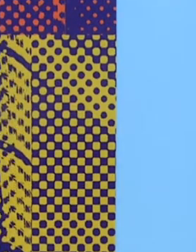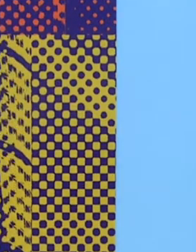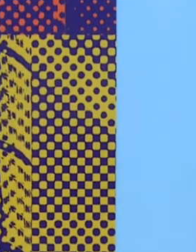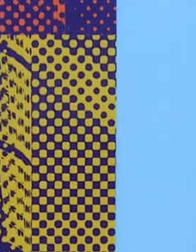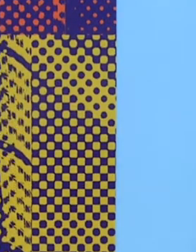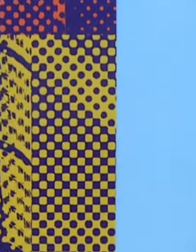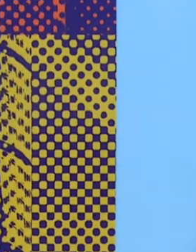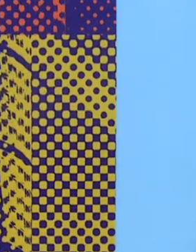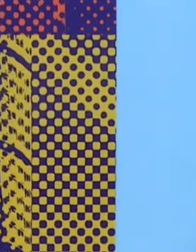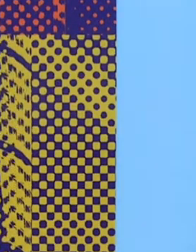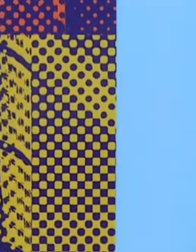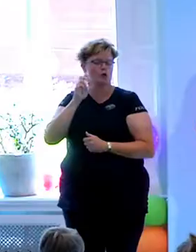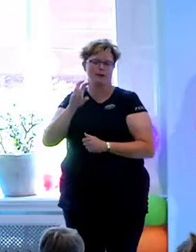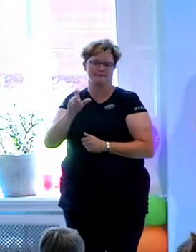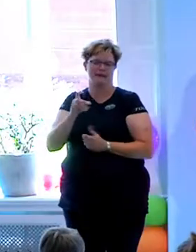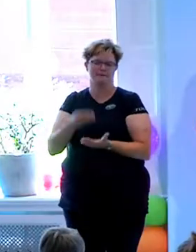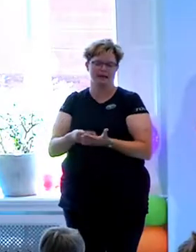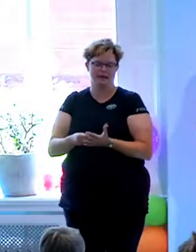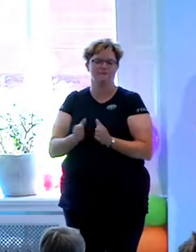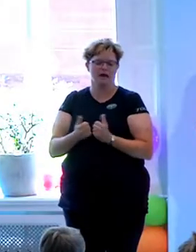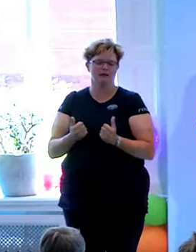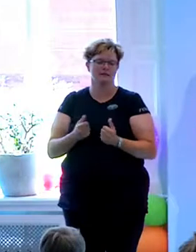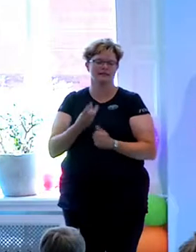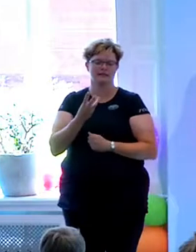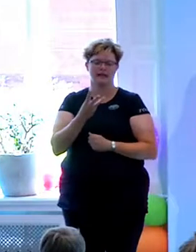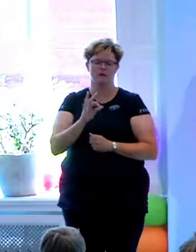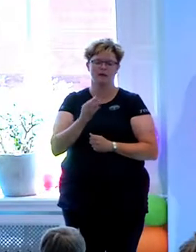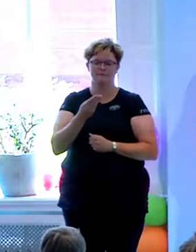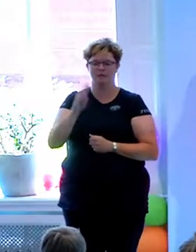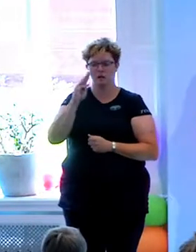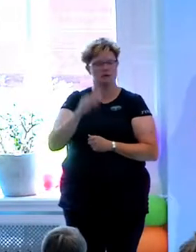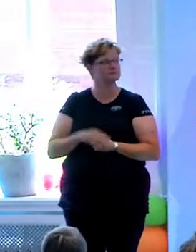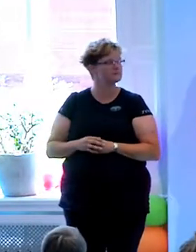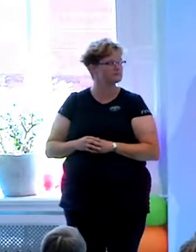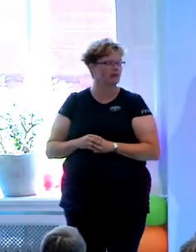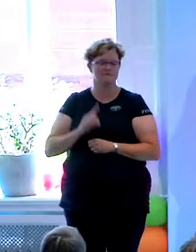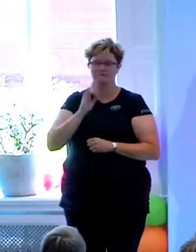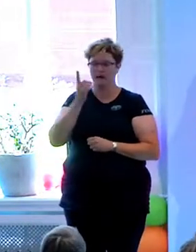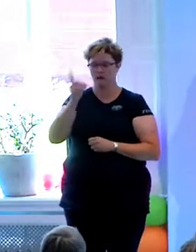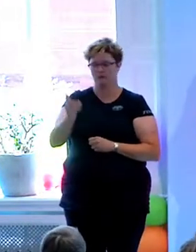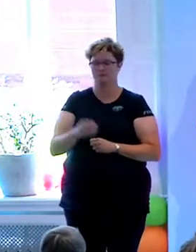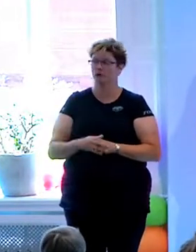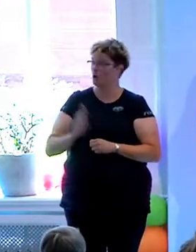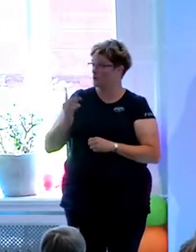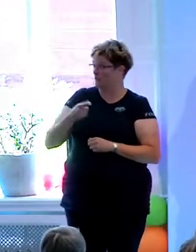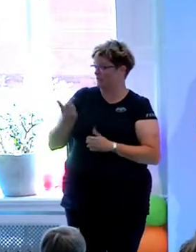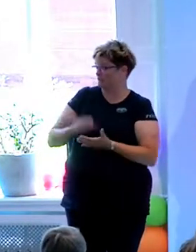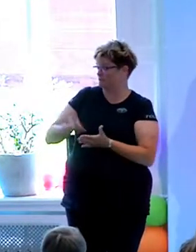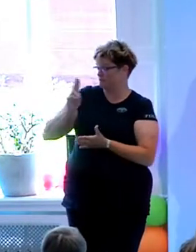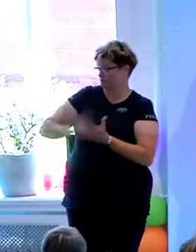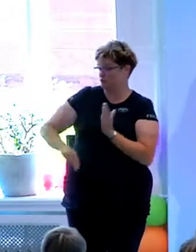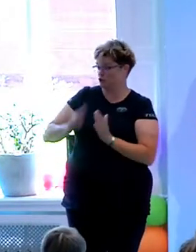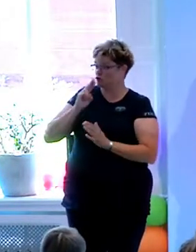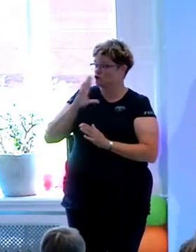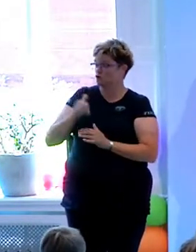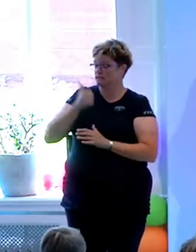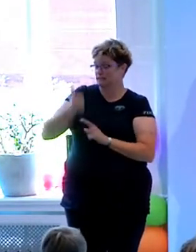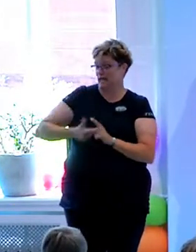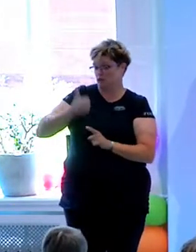öronmärkt pengarna på det sättet. Men 300 miljoner då totalt. Ja, intressant. Per år. Nu tecknade ni ett nytt 6-årigt avtal